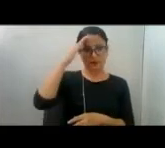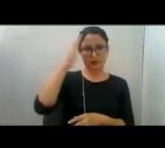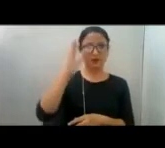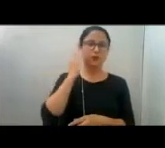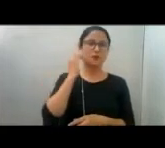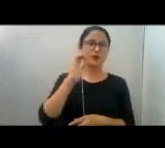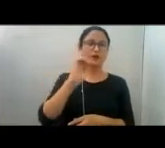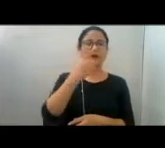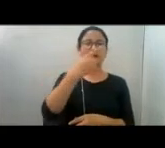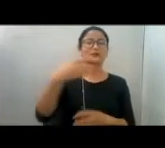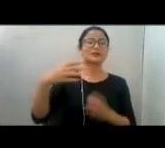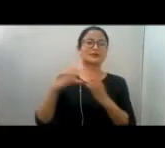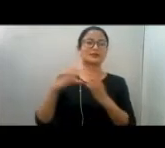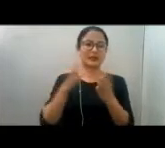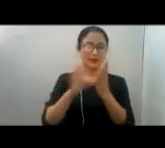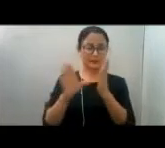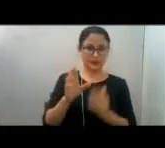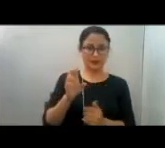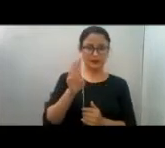सेलबाट